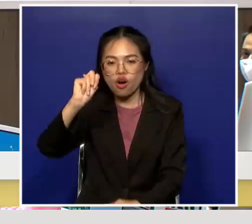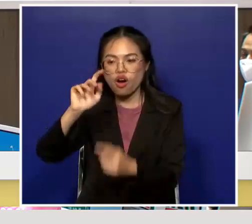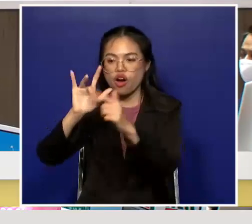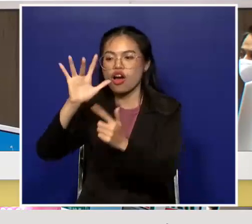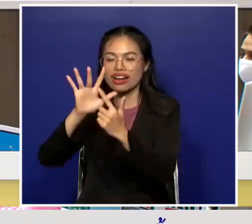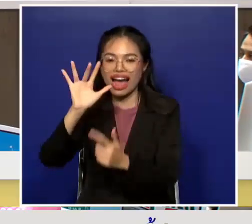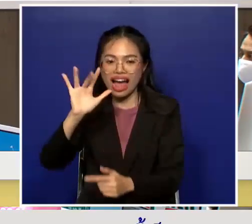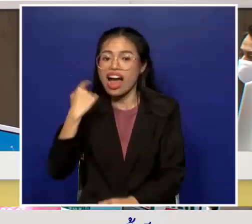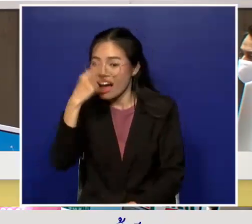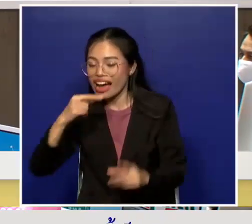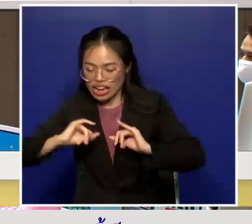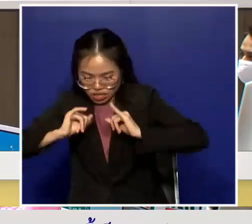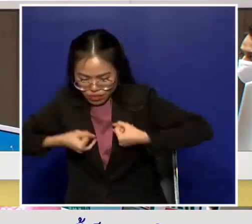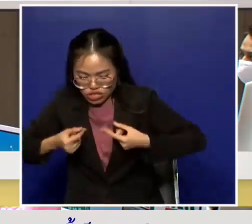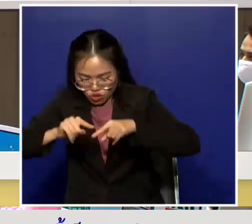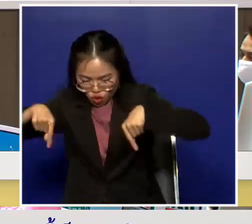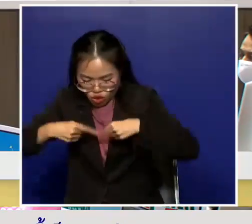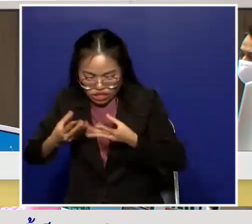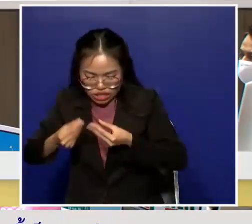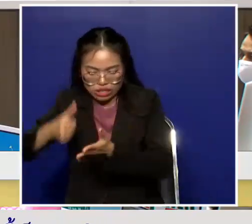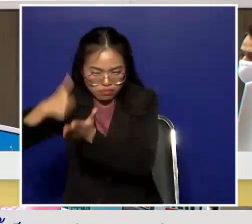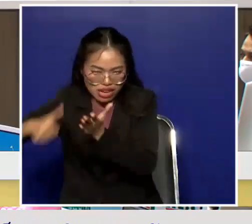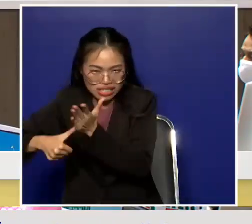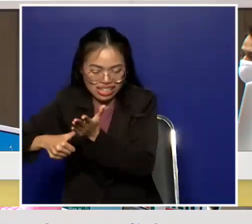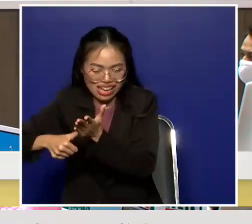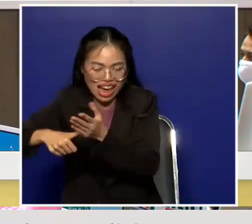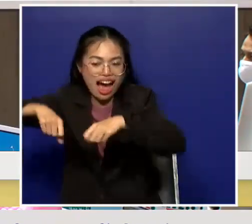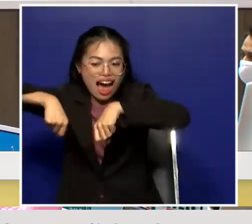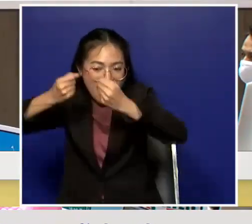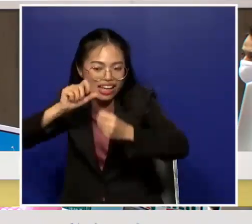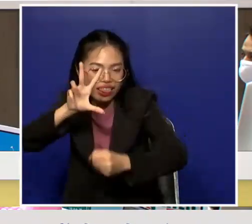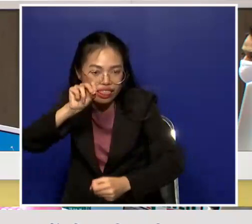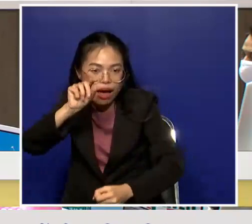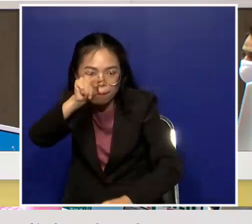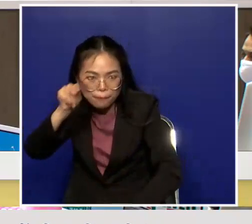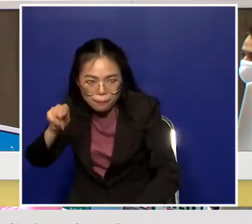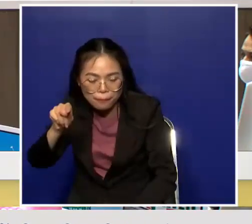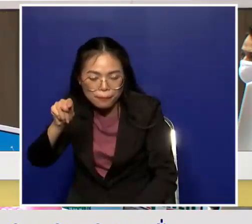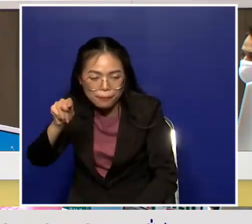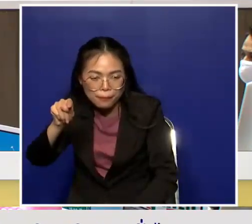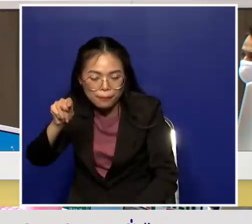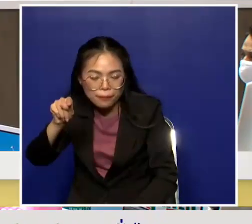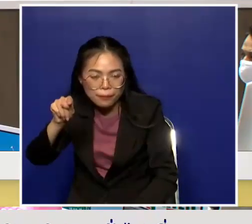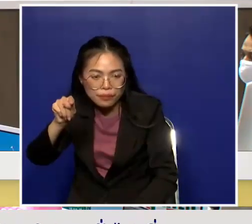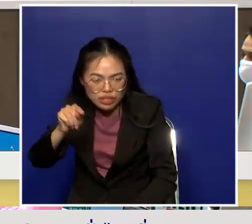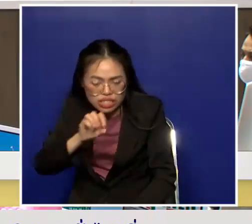หน้า 30% งานเข้าเลยเดี๋ยวผมจะบอกให้สิ่งที่ผมอยากจะบอกก่อนก็